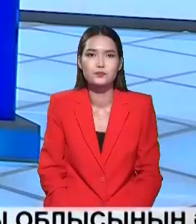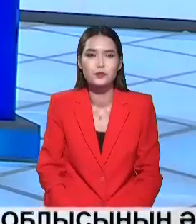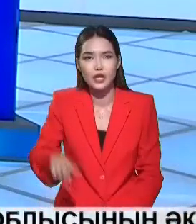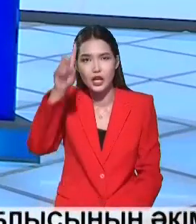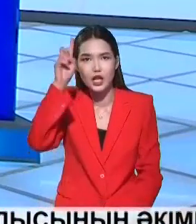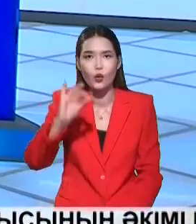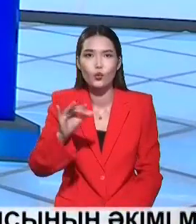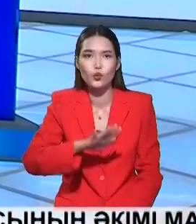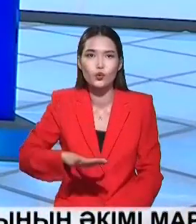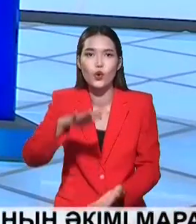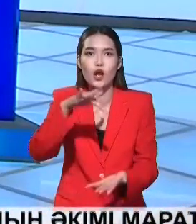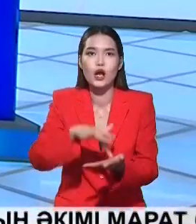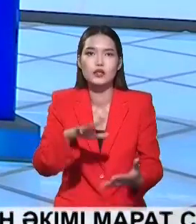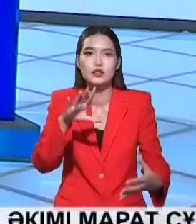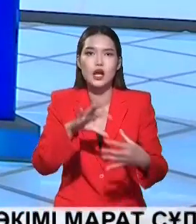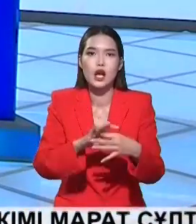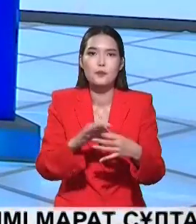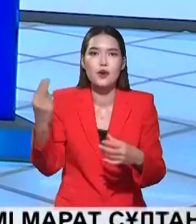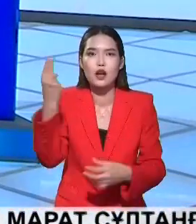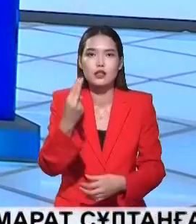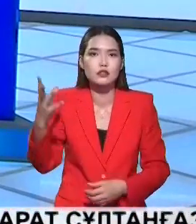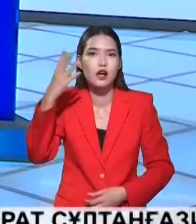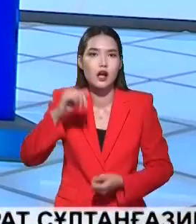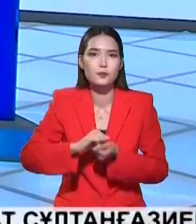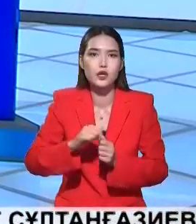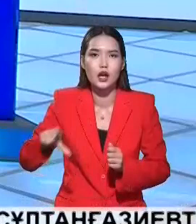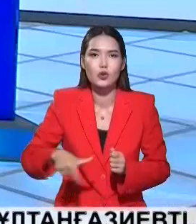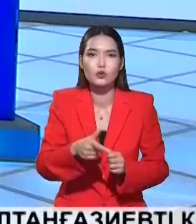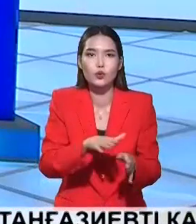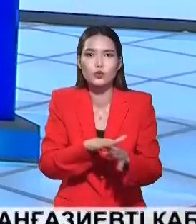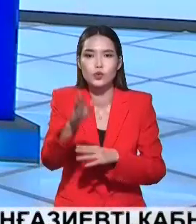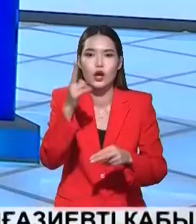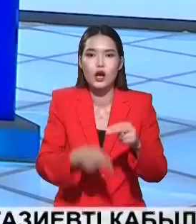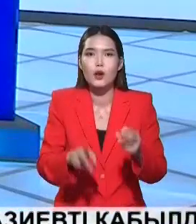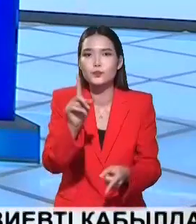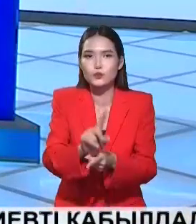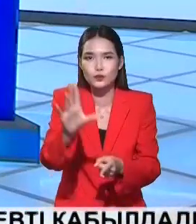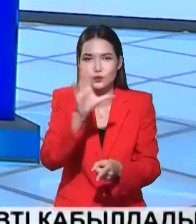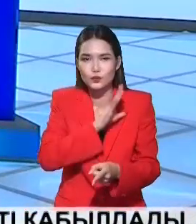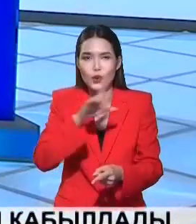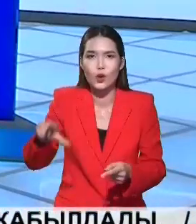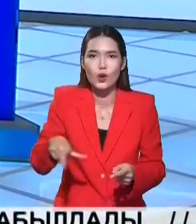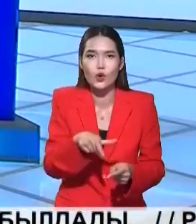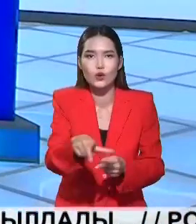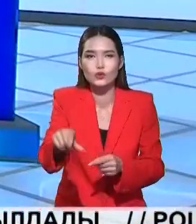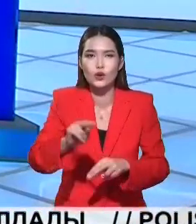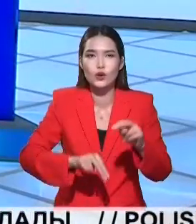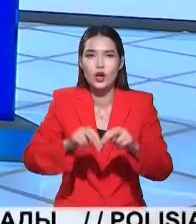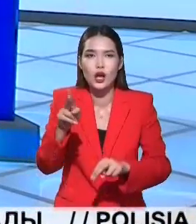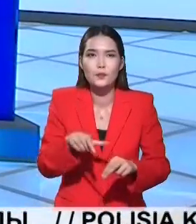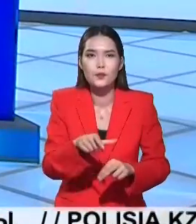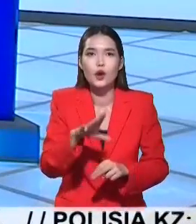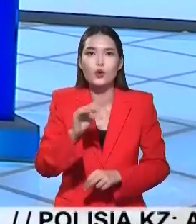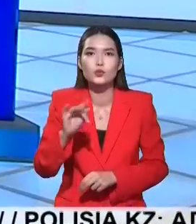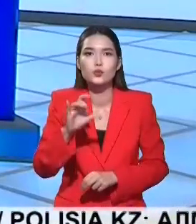Елдің оңтүстігі мен орталығын байланыстырып тұрған Астана-Алматы тас жолы биыл толық аяқталуы тиіс. Созбалаңға салынған жол құрылысы аймақтардың